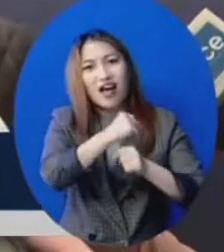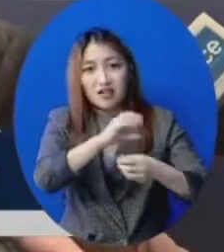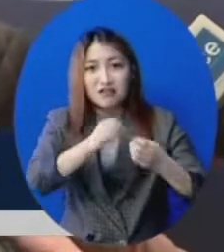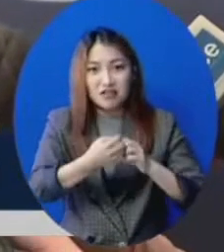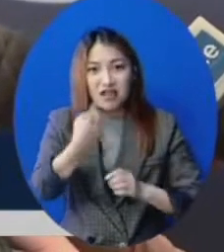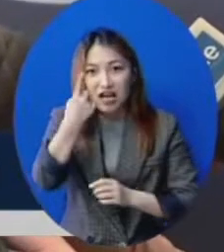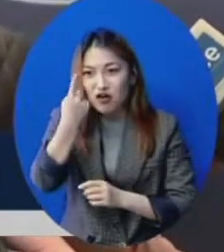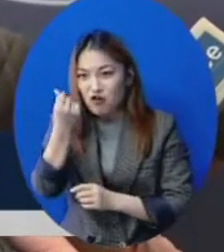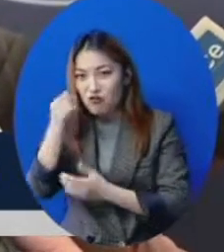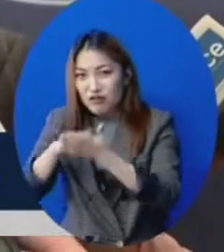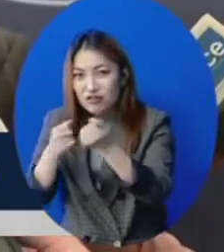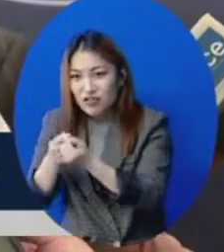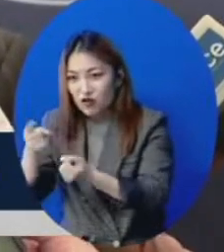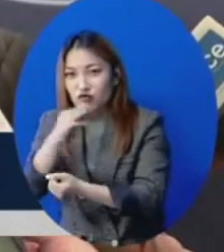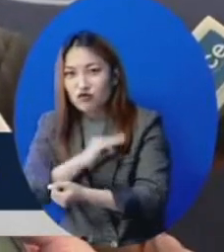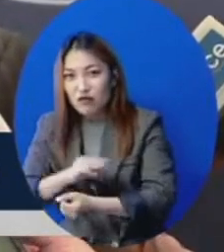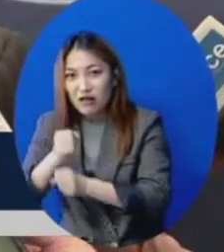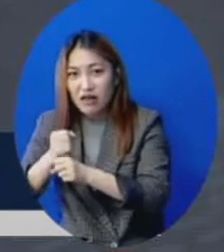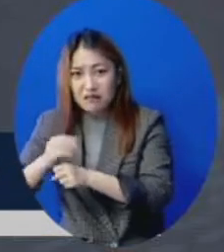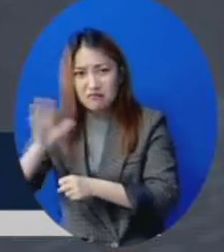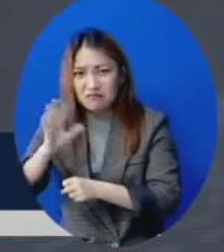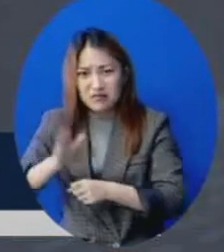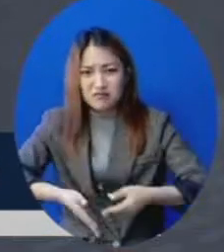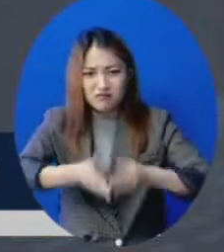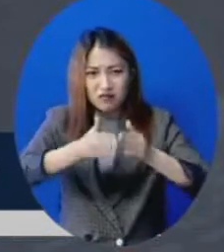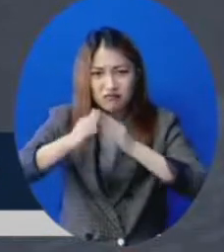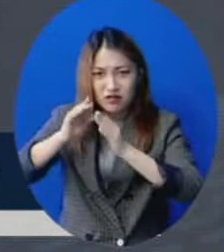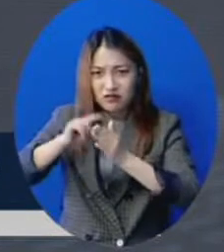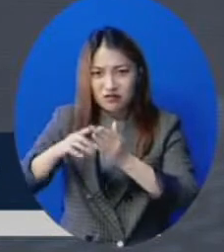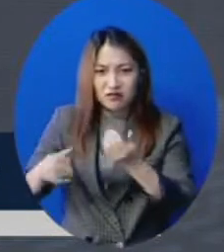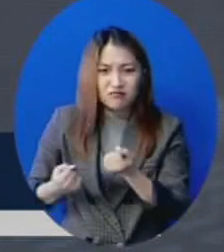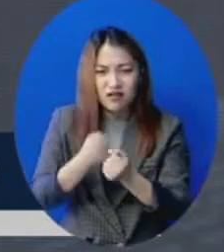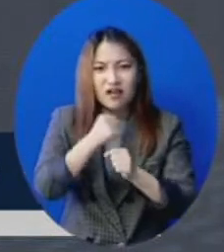биш. Ийм уул уурхай бид одоо тууштай дэмжинэ.